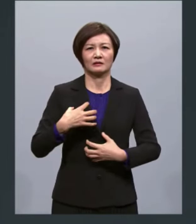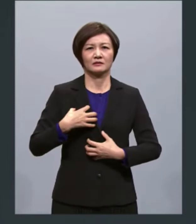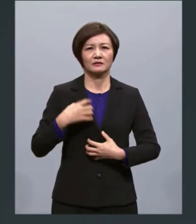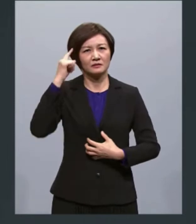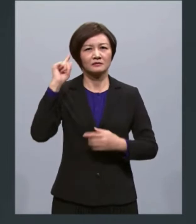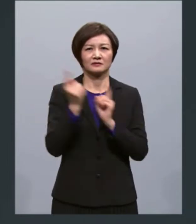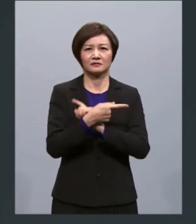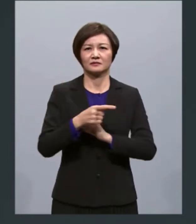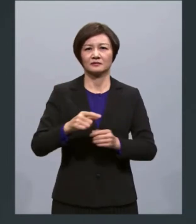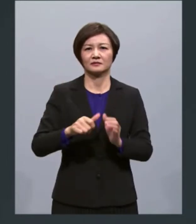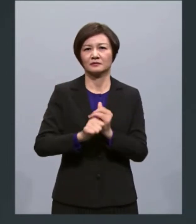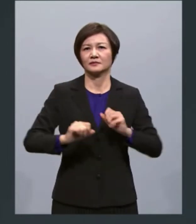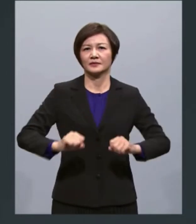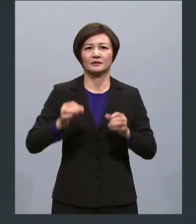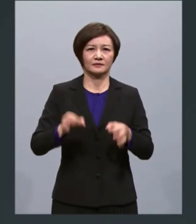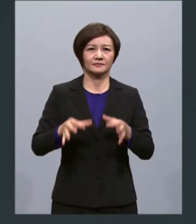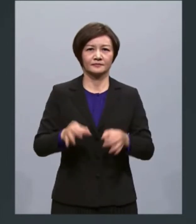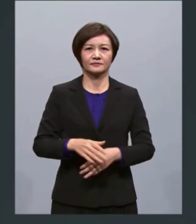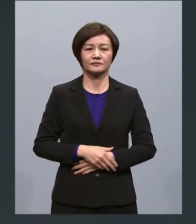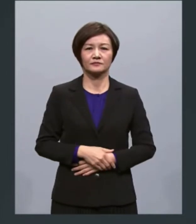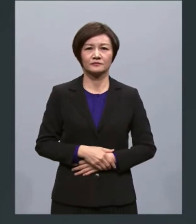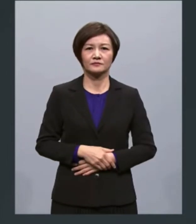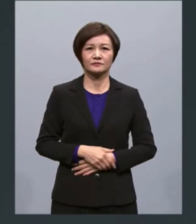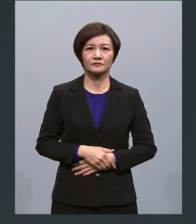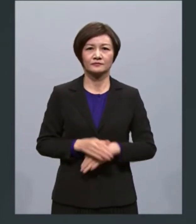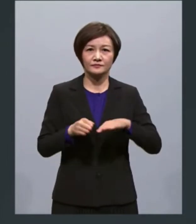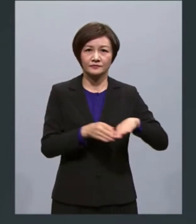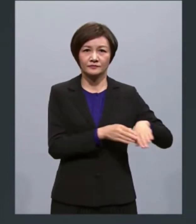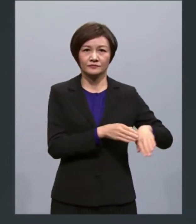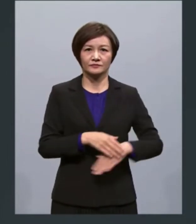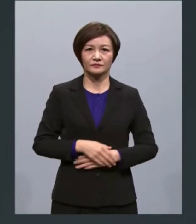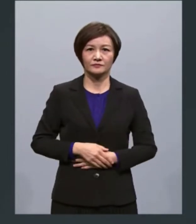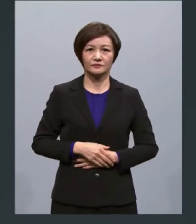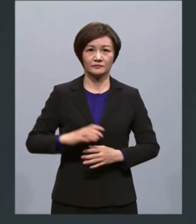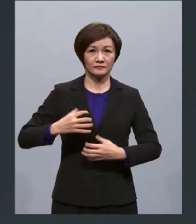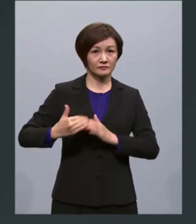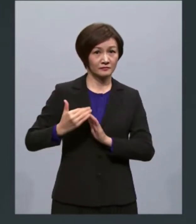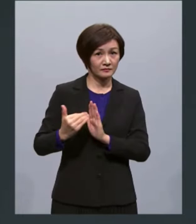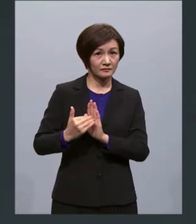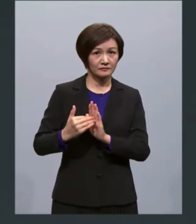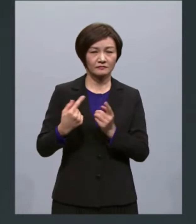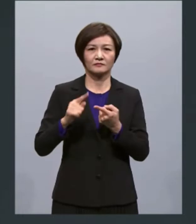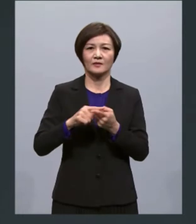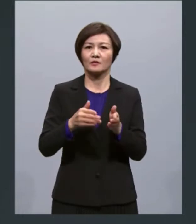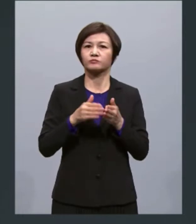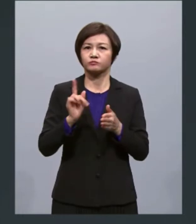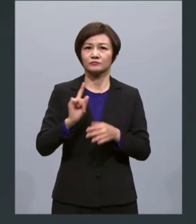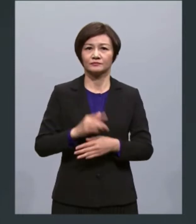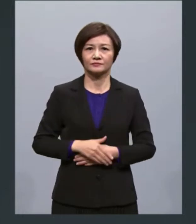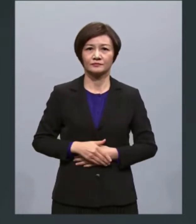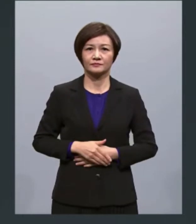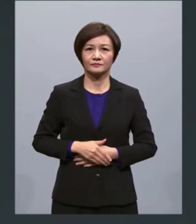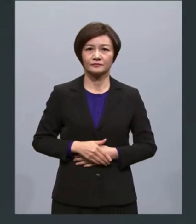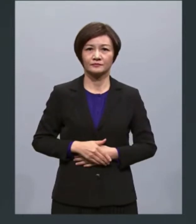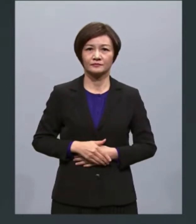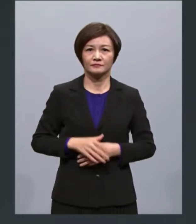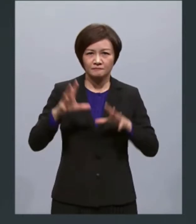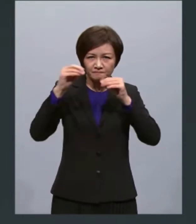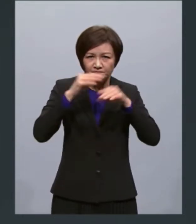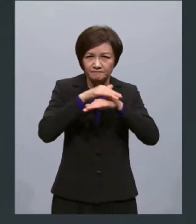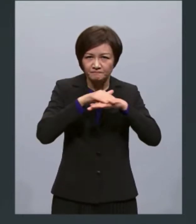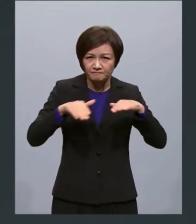一种浪费生命的行为。另外，我们的国防其实应该偏向资通电